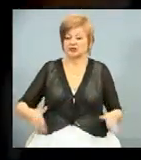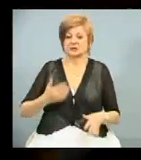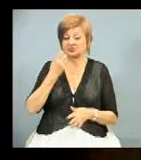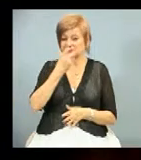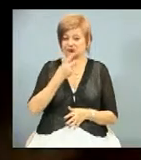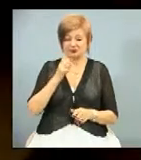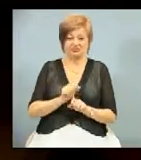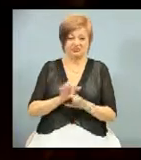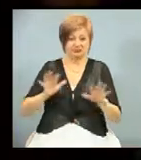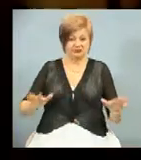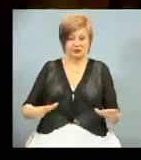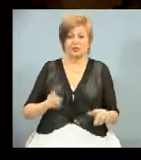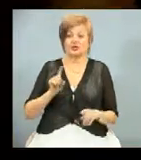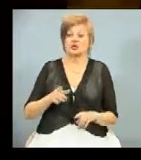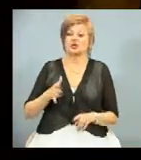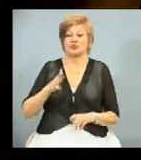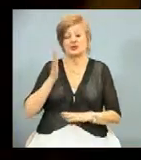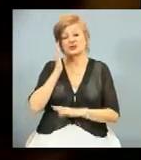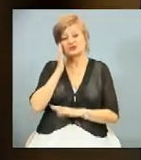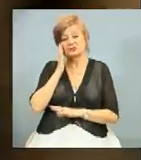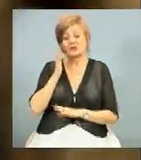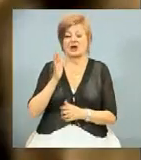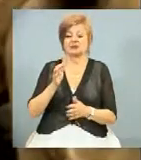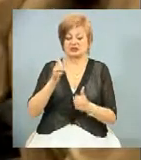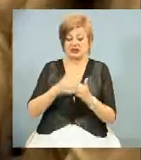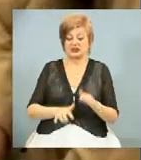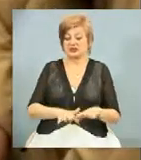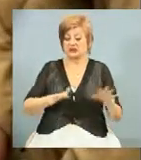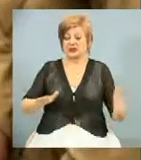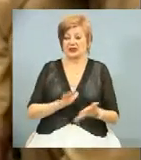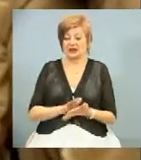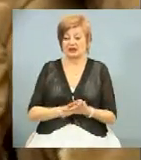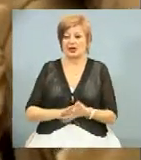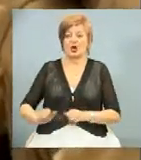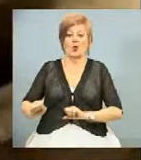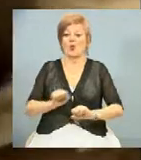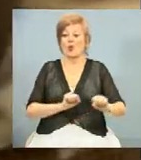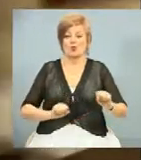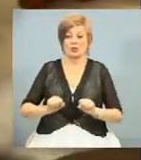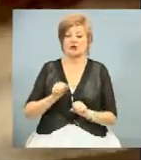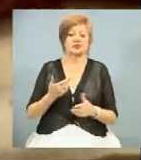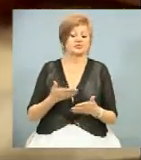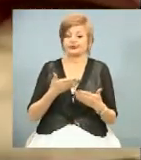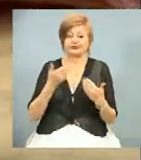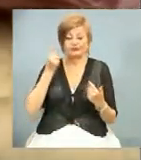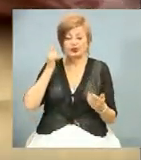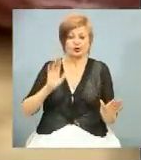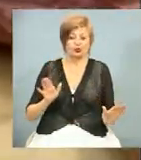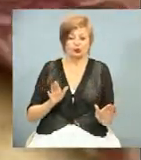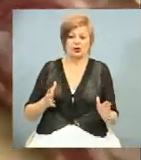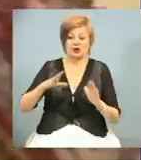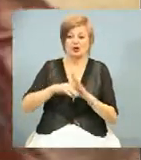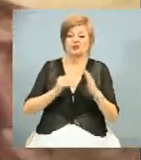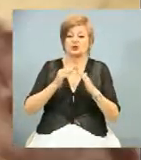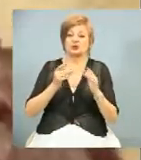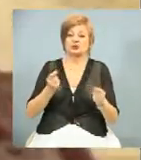неприємний аромат. Іноді доводилось спати посеред купи бруду. Генеральне прибирання у мешканців було відсутнім. У будинках